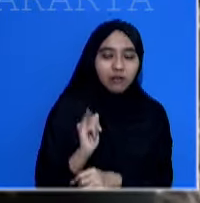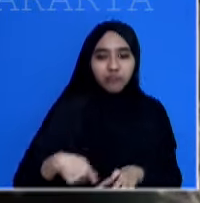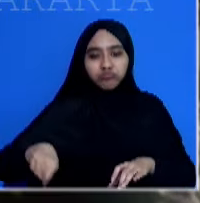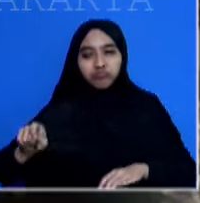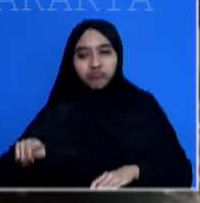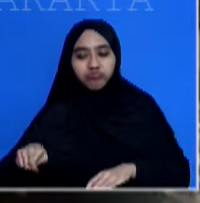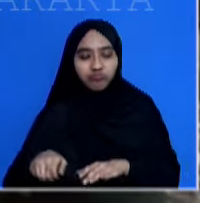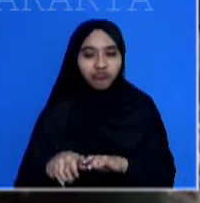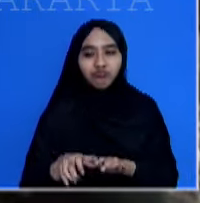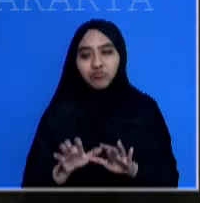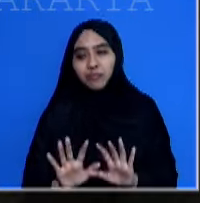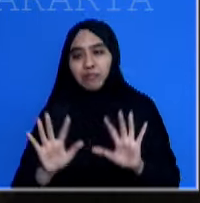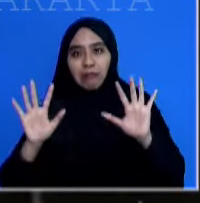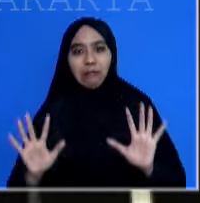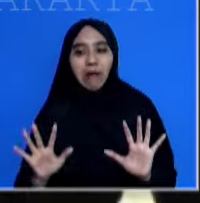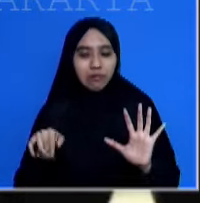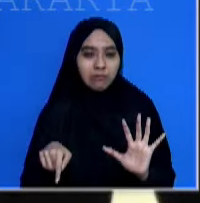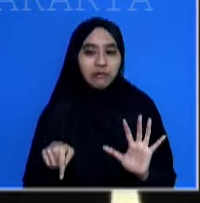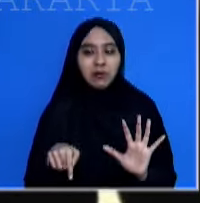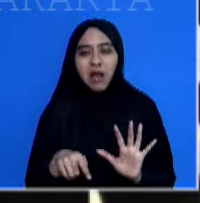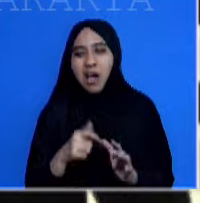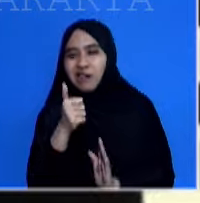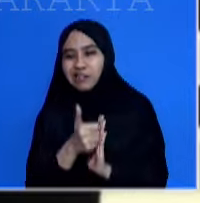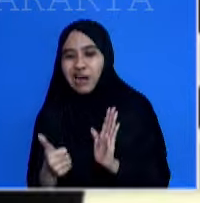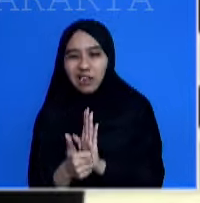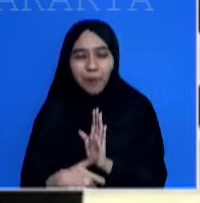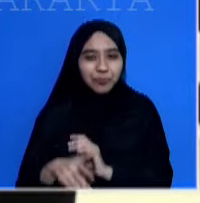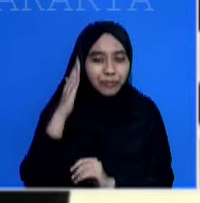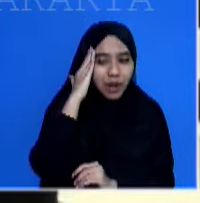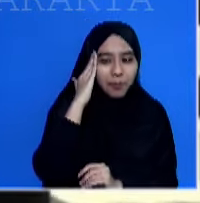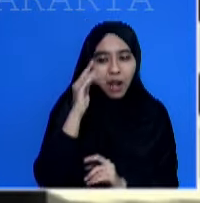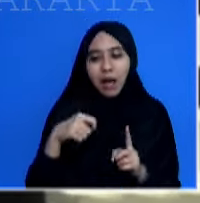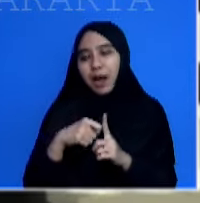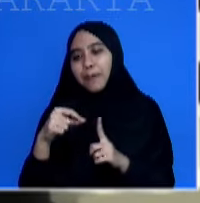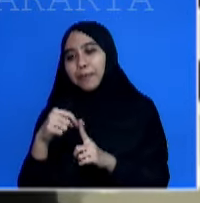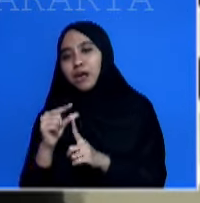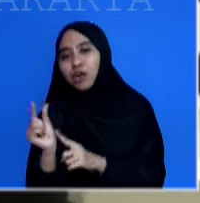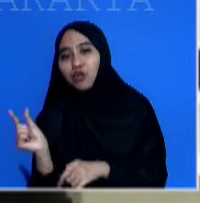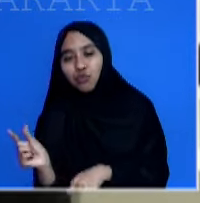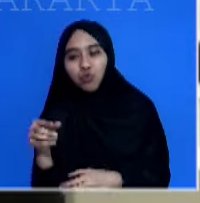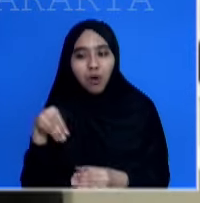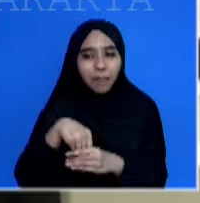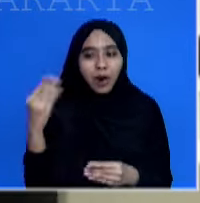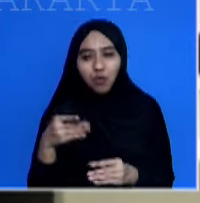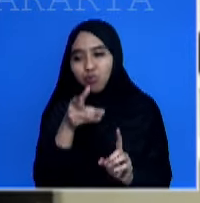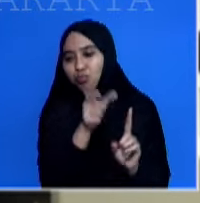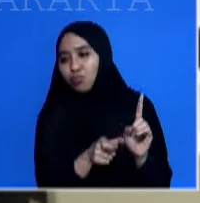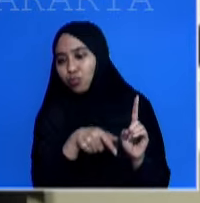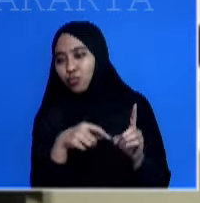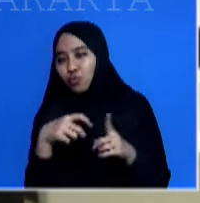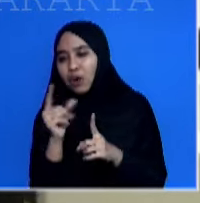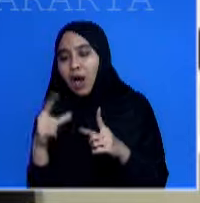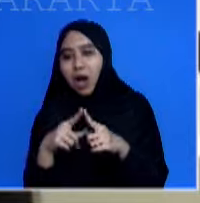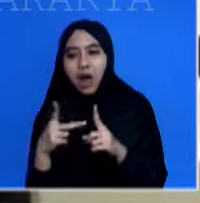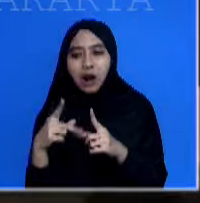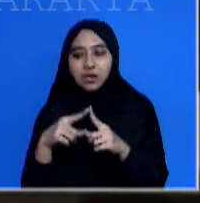kursi dan calon terpilih dalam pemilu yang dipimpin langsung Ketua KPU Kota Yogyakarta Nur Harsyah Aryo Samudro,